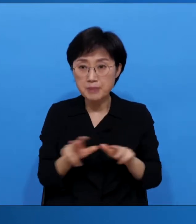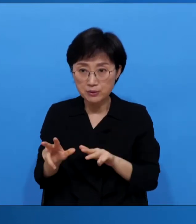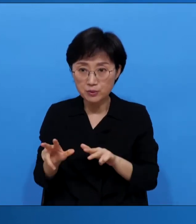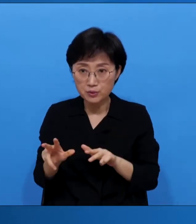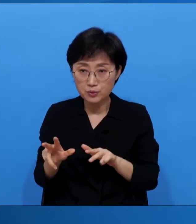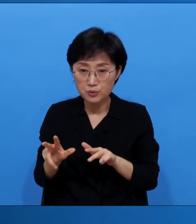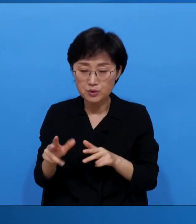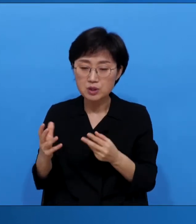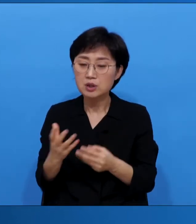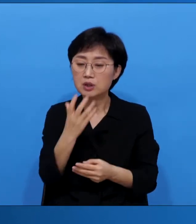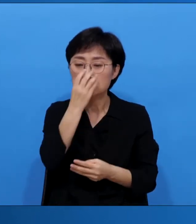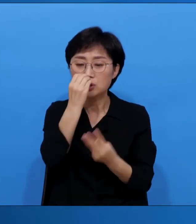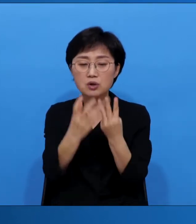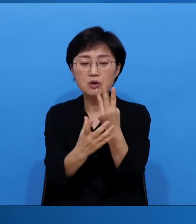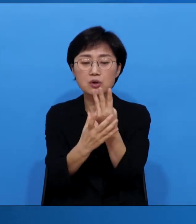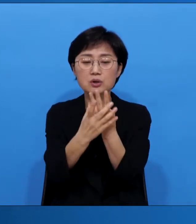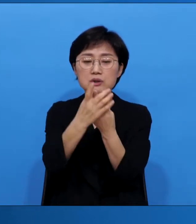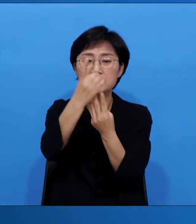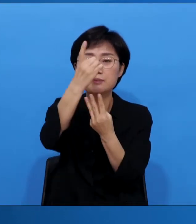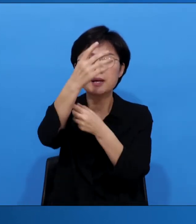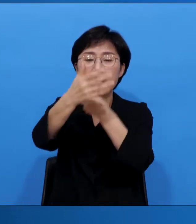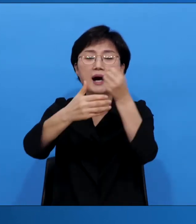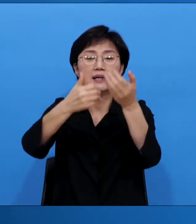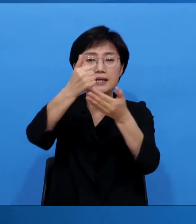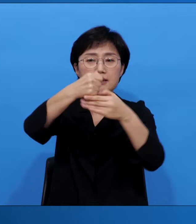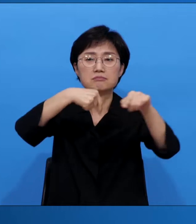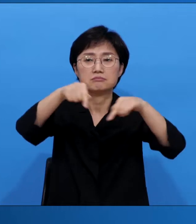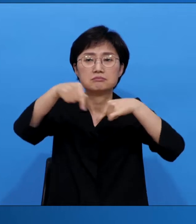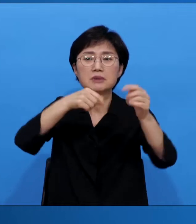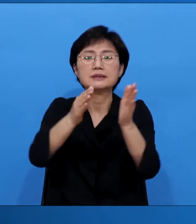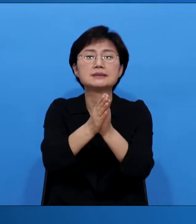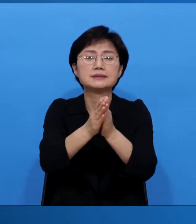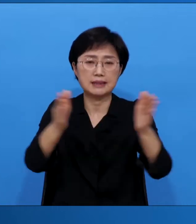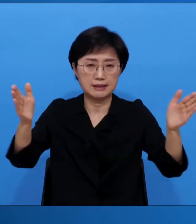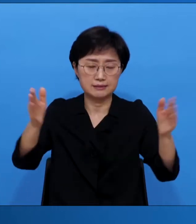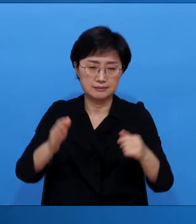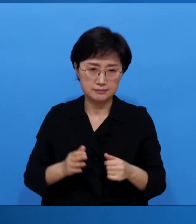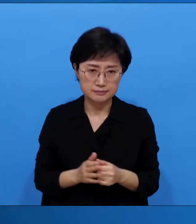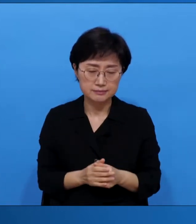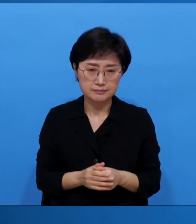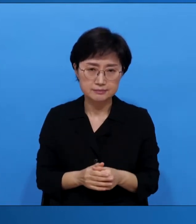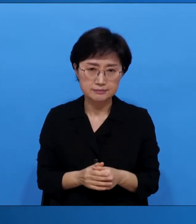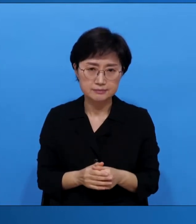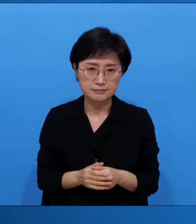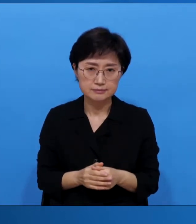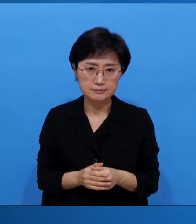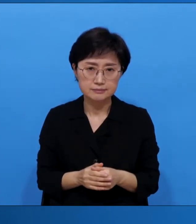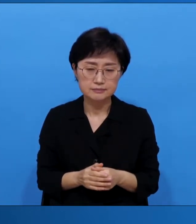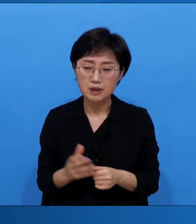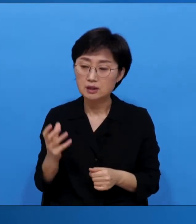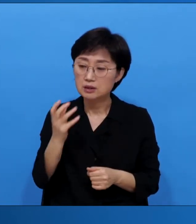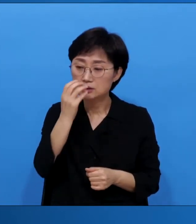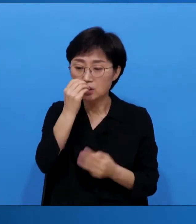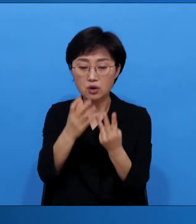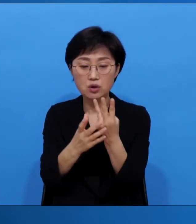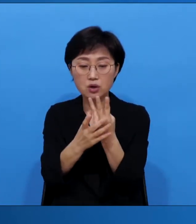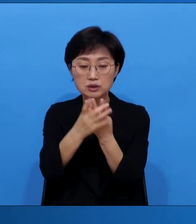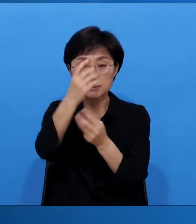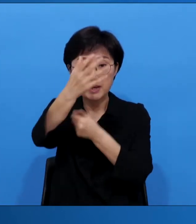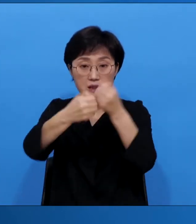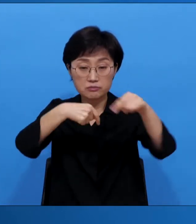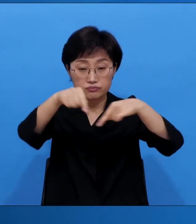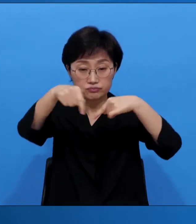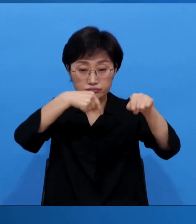있어요. The moment that you hold on to the covenant of Christ and you experience His works, the triune God works upon you. 성삼위 하나님의 역사